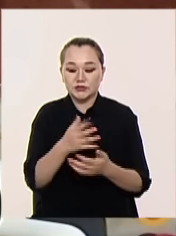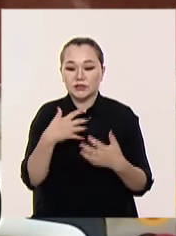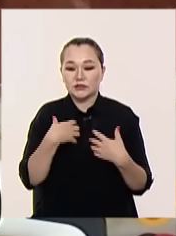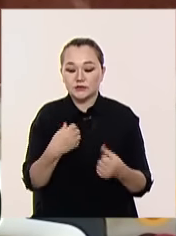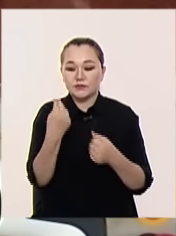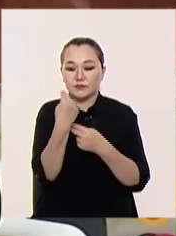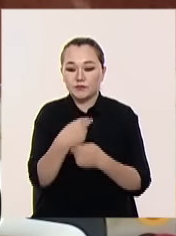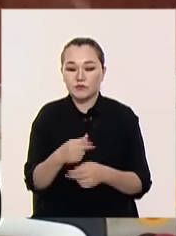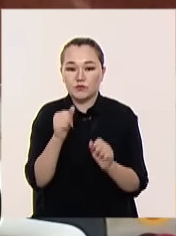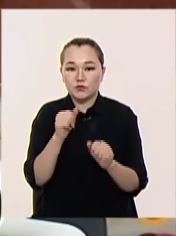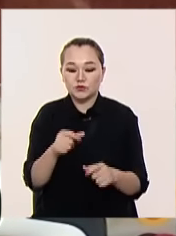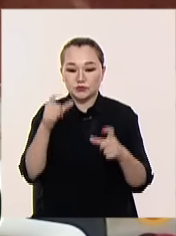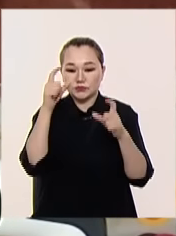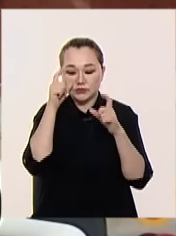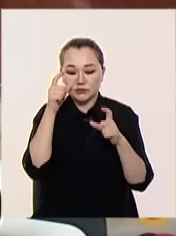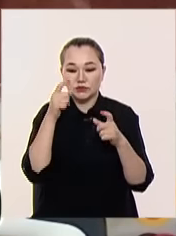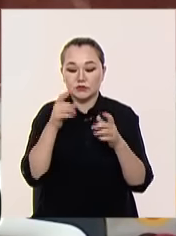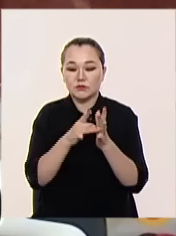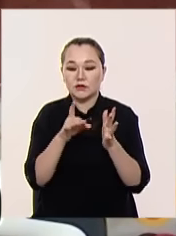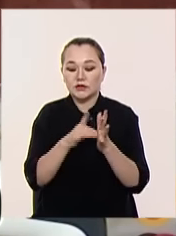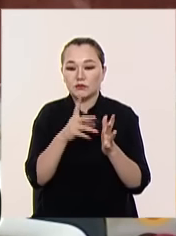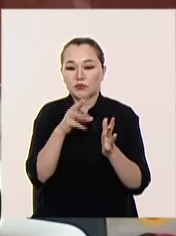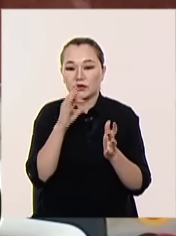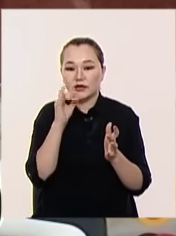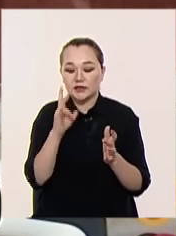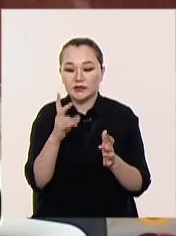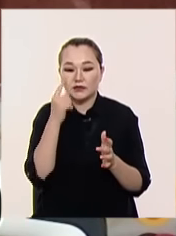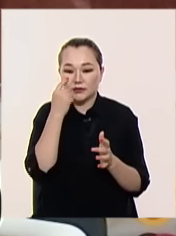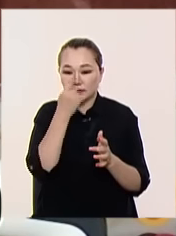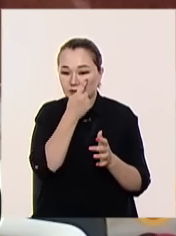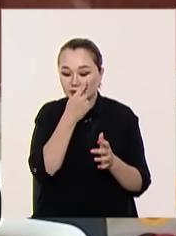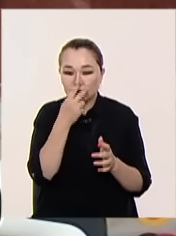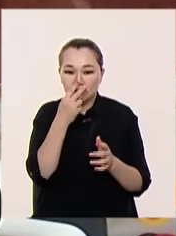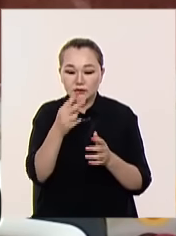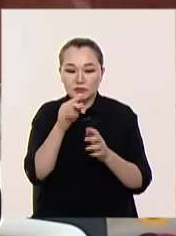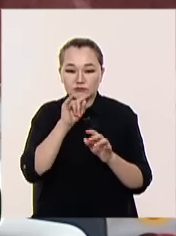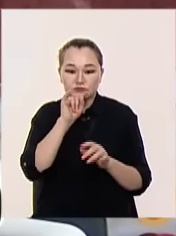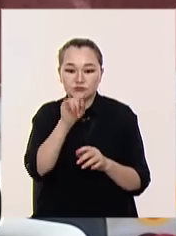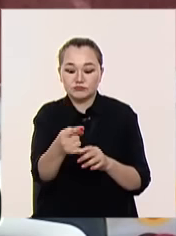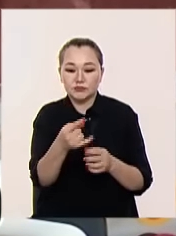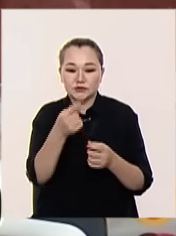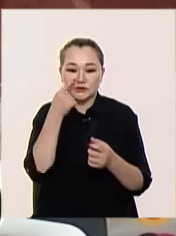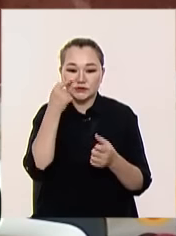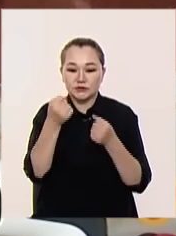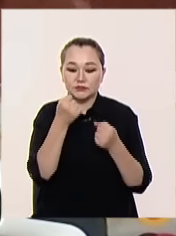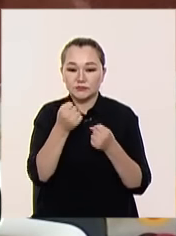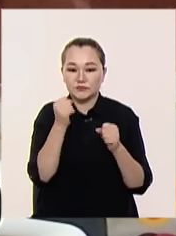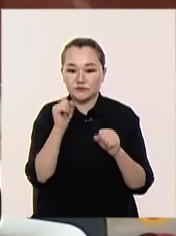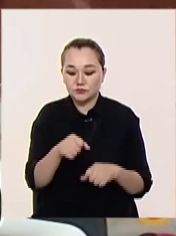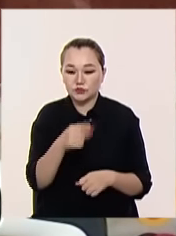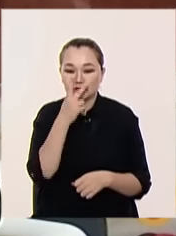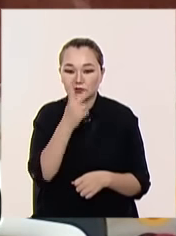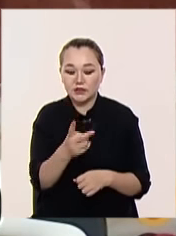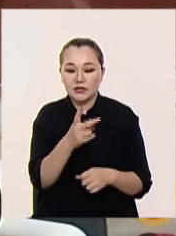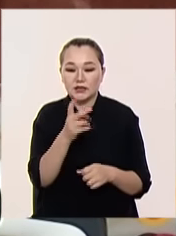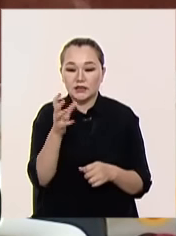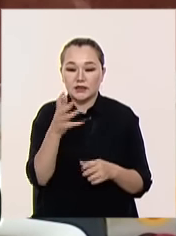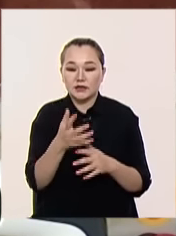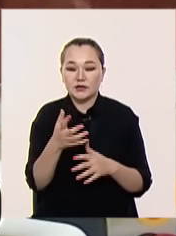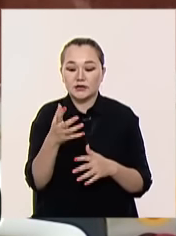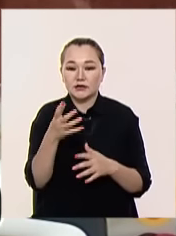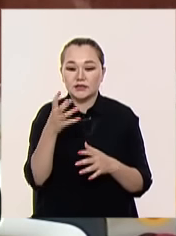бар көзділдіріктер. Шынысы фуллереннен жасалған соң, көздің айналаны тұнық әрі жарқын көруіне мүмкіндік береді. Бет бедеріңізге түсі